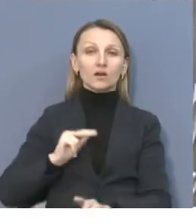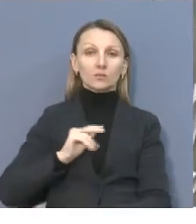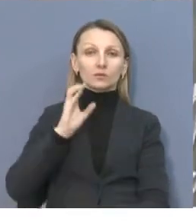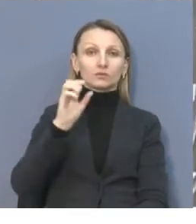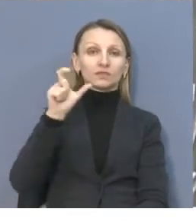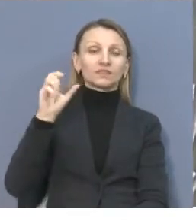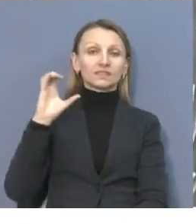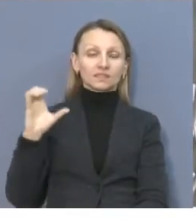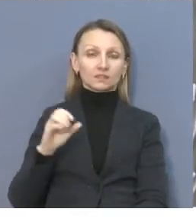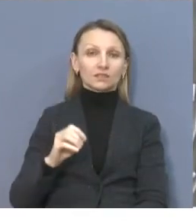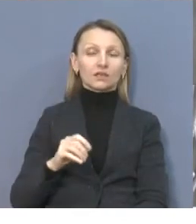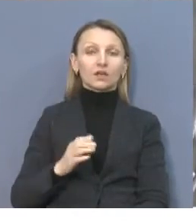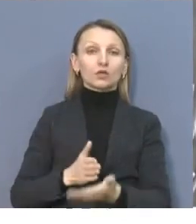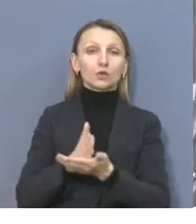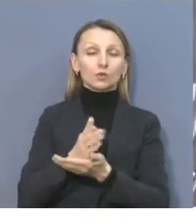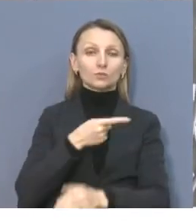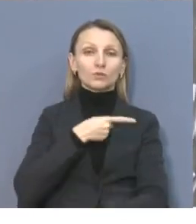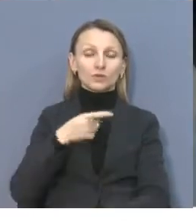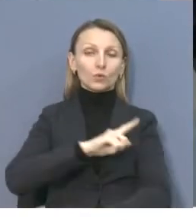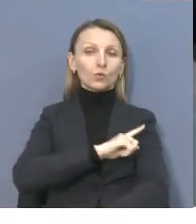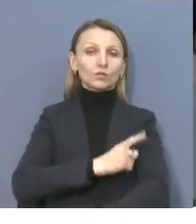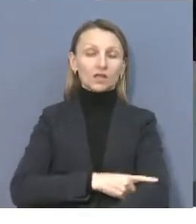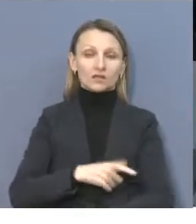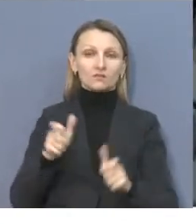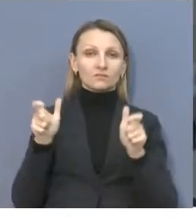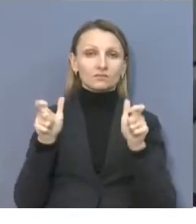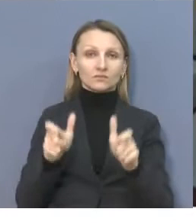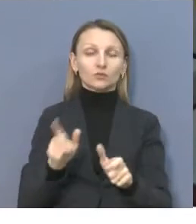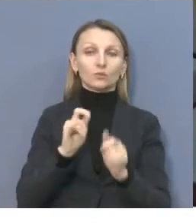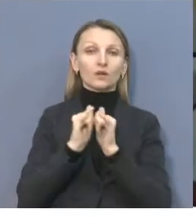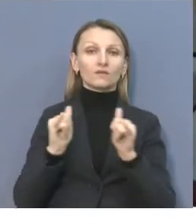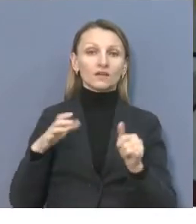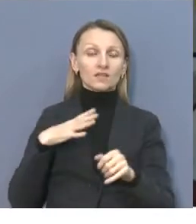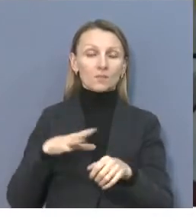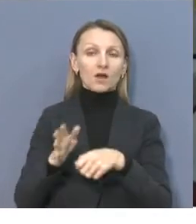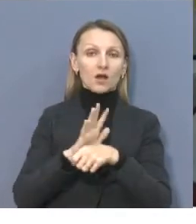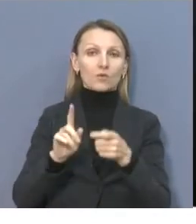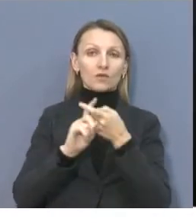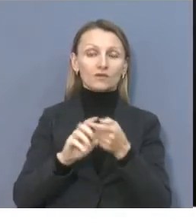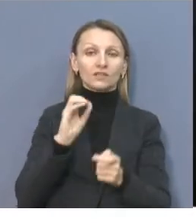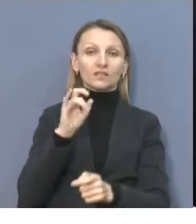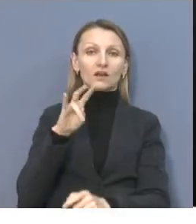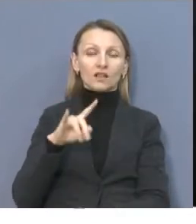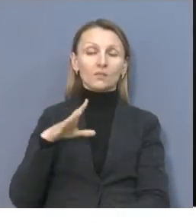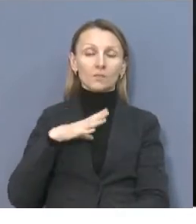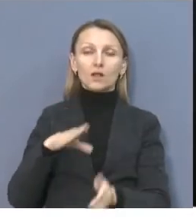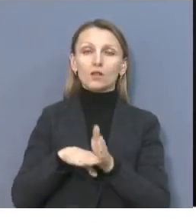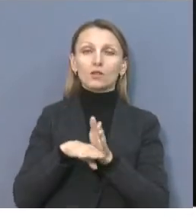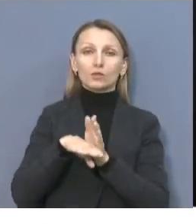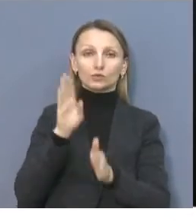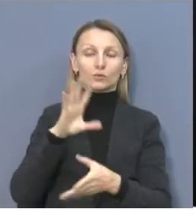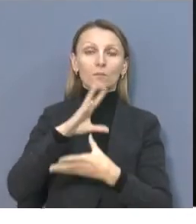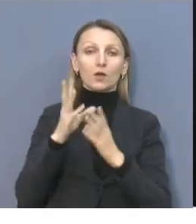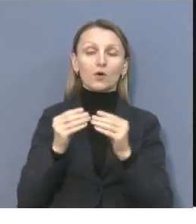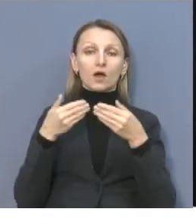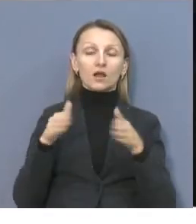санитарно-эпидемиологической службы в период усиленной борьбы с распространением коронавируса серале я жил до сбоев был признан лучшим по итогам открытого